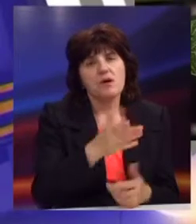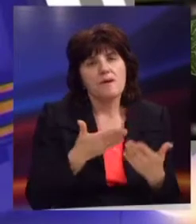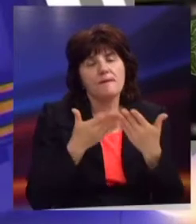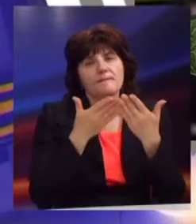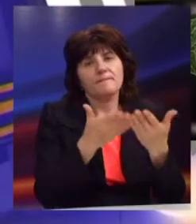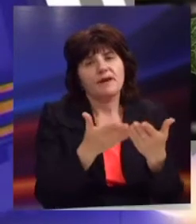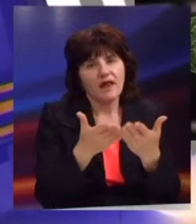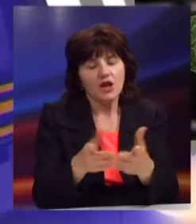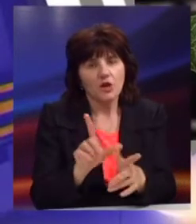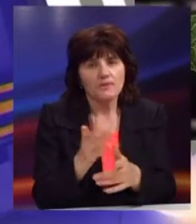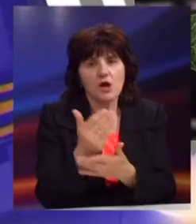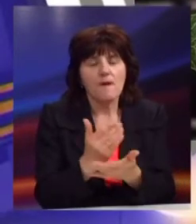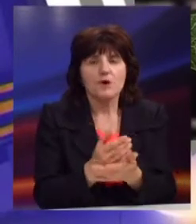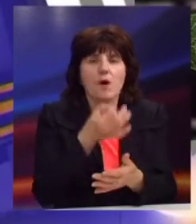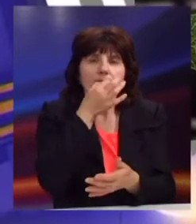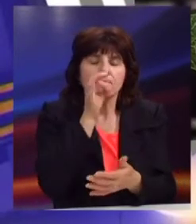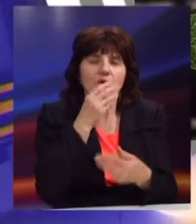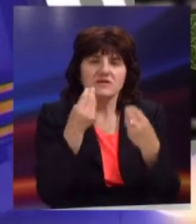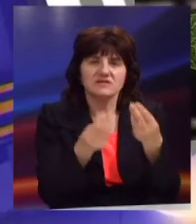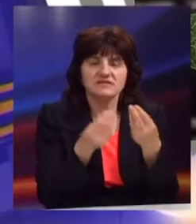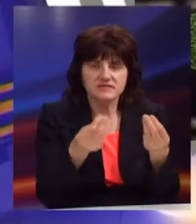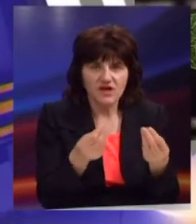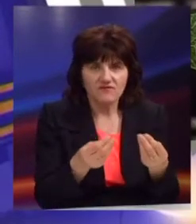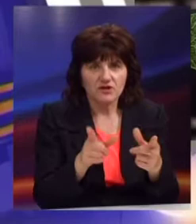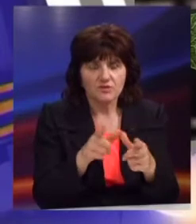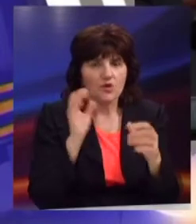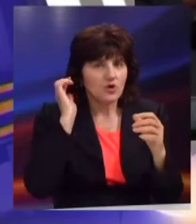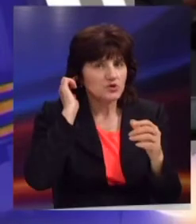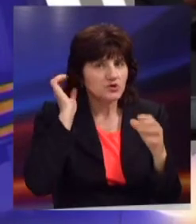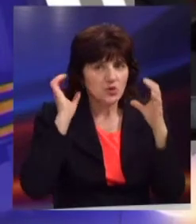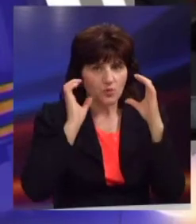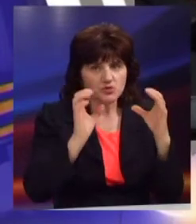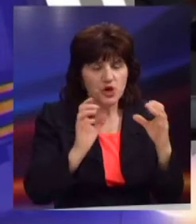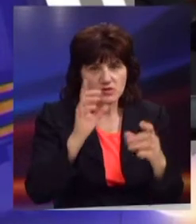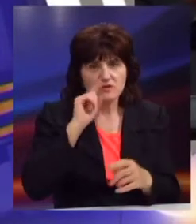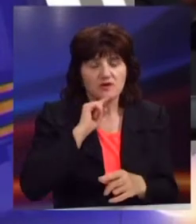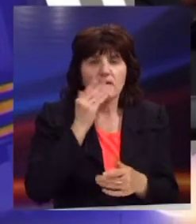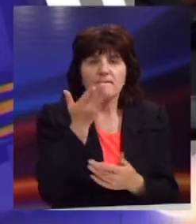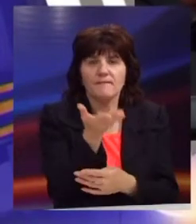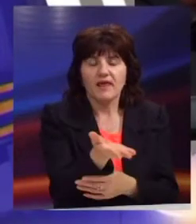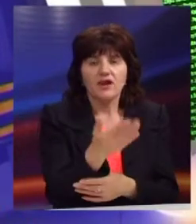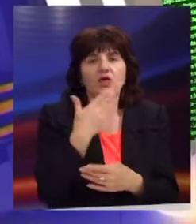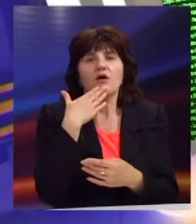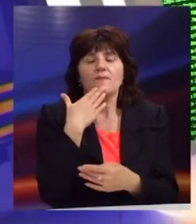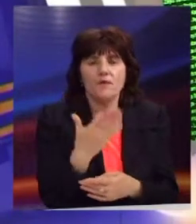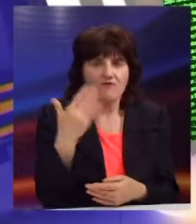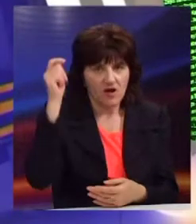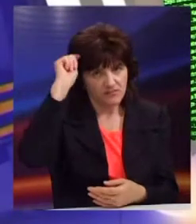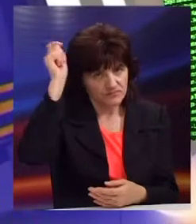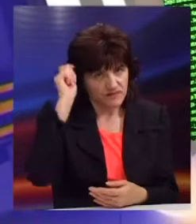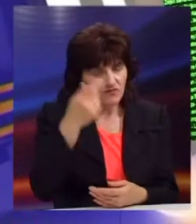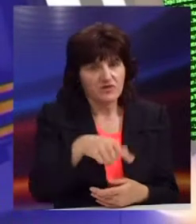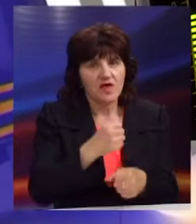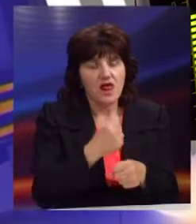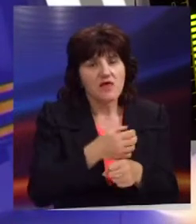svojim predlozima utiču na to da naš program bude bolji. Jueko je uvek bio posvećen slušaocima i gledaocima, čiji predlozi, pohvale i